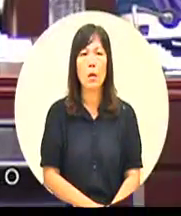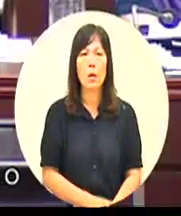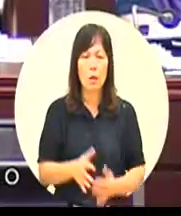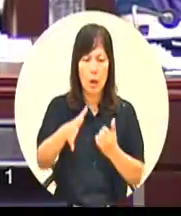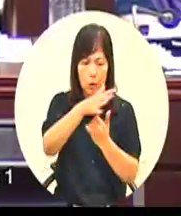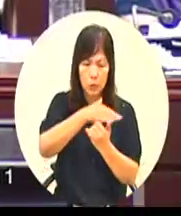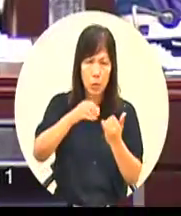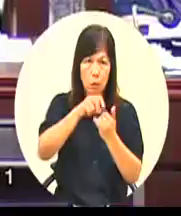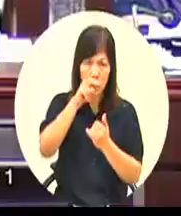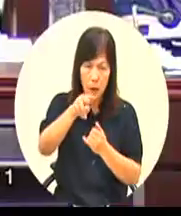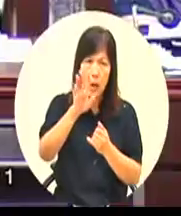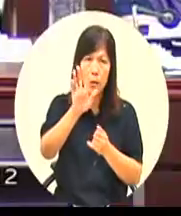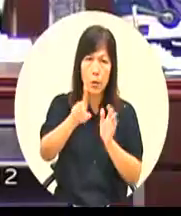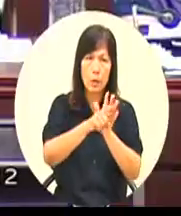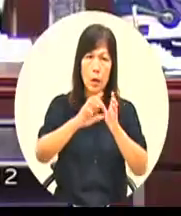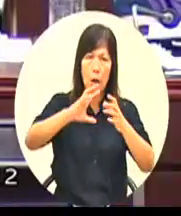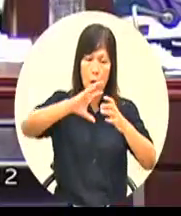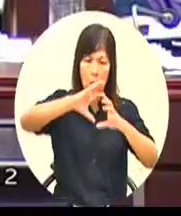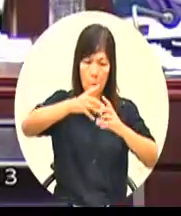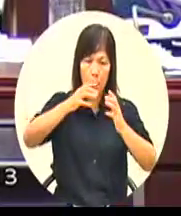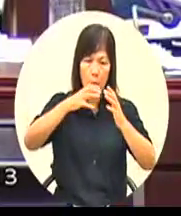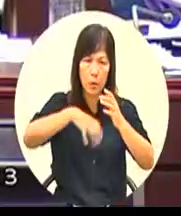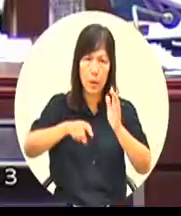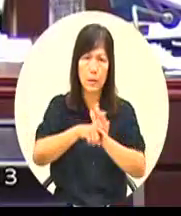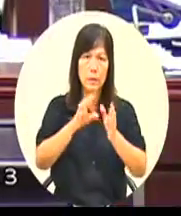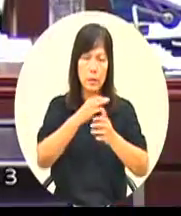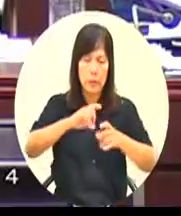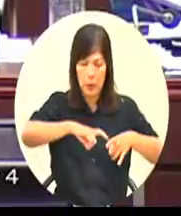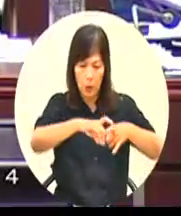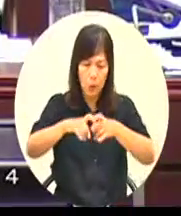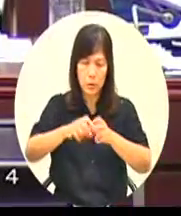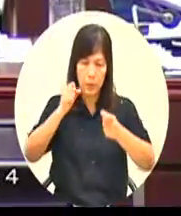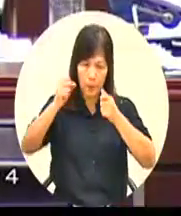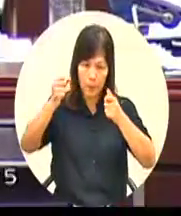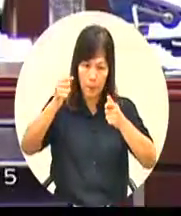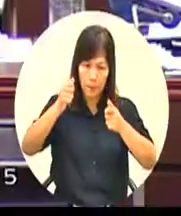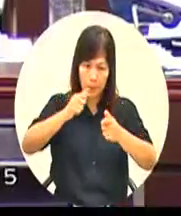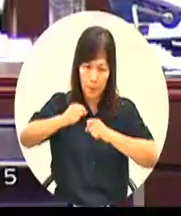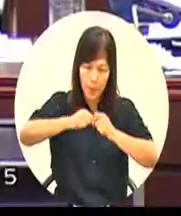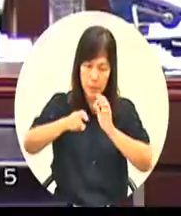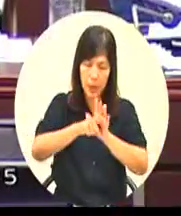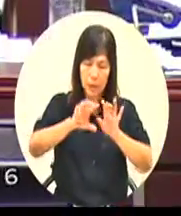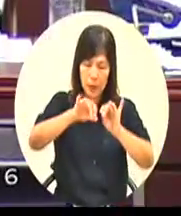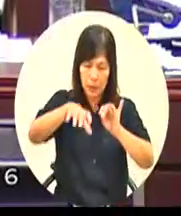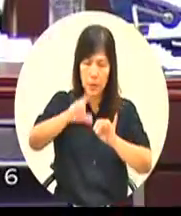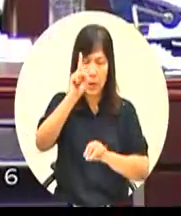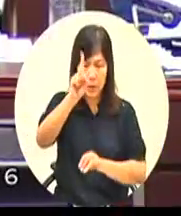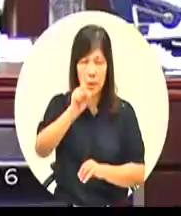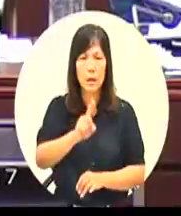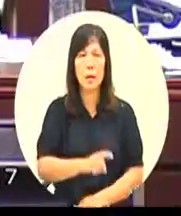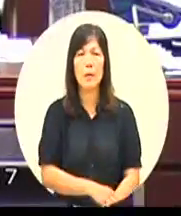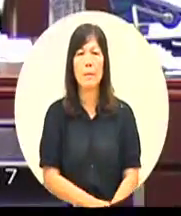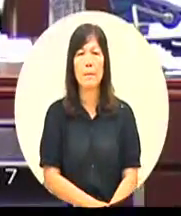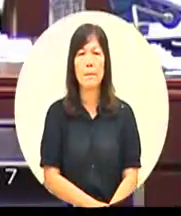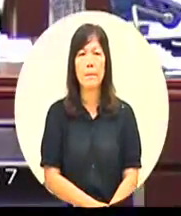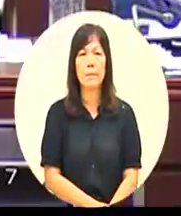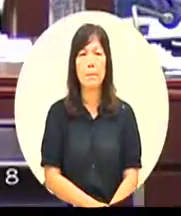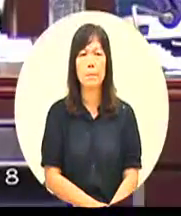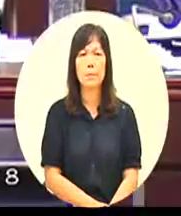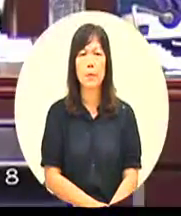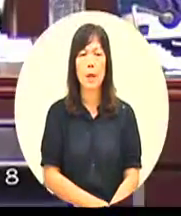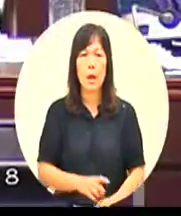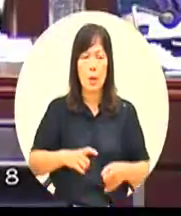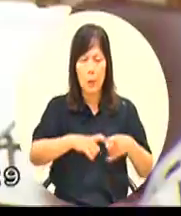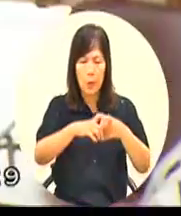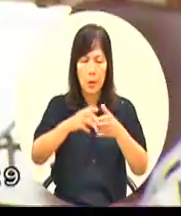性来看也是国内少有的一个有国际赛事的条件的一个场所，所以我们呢在 它是有国